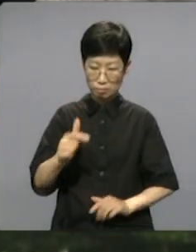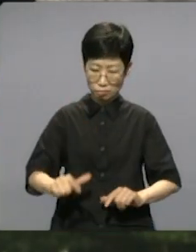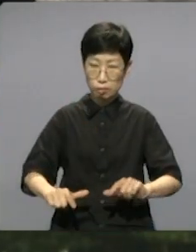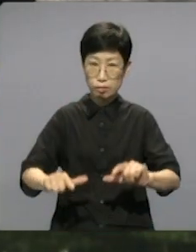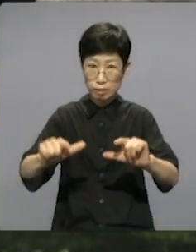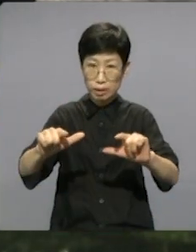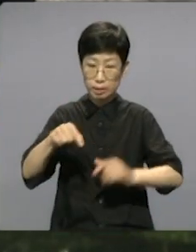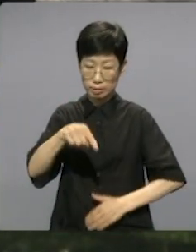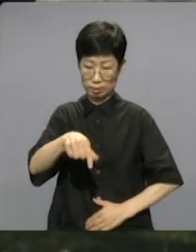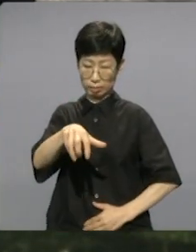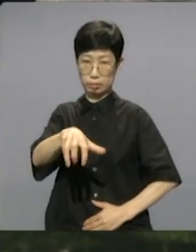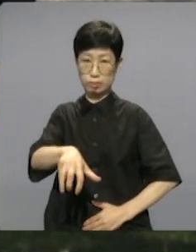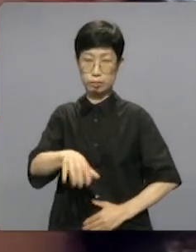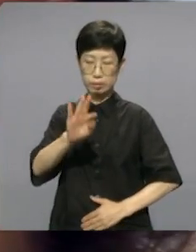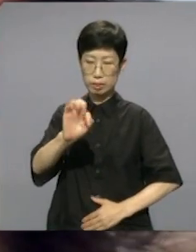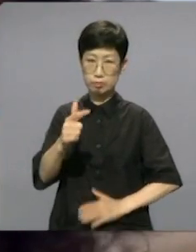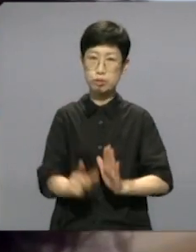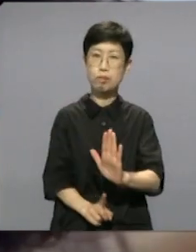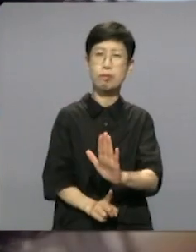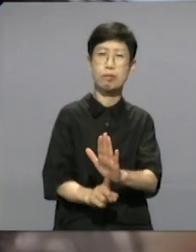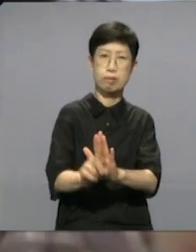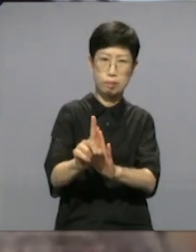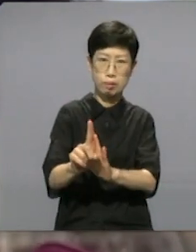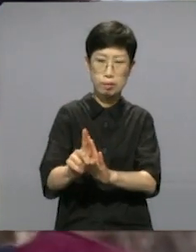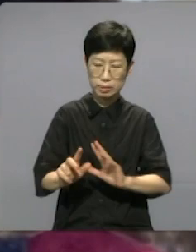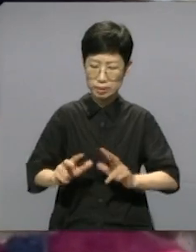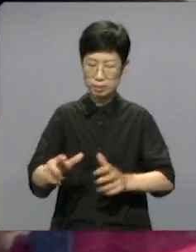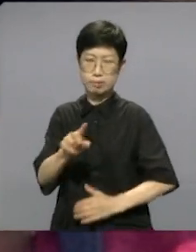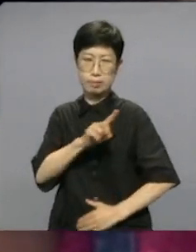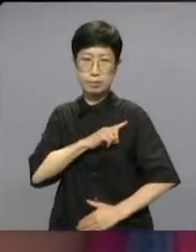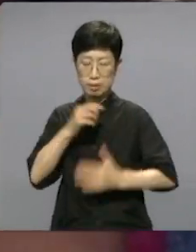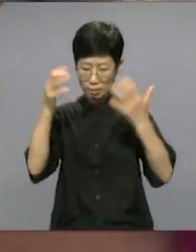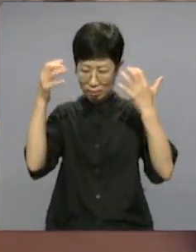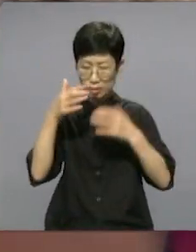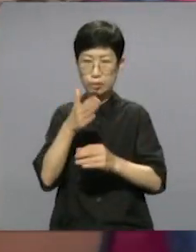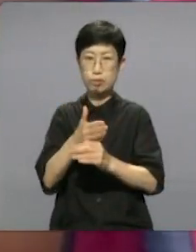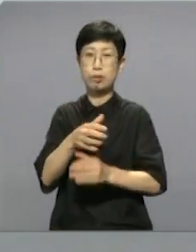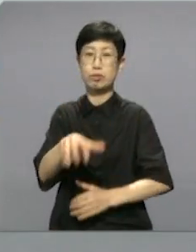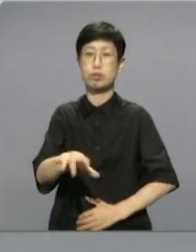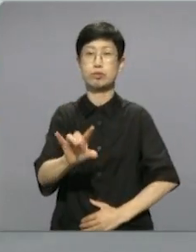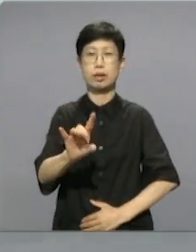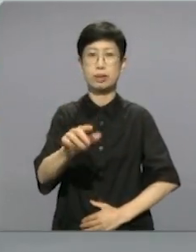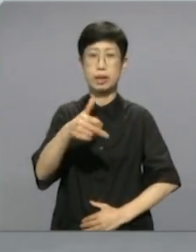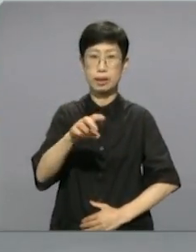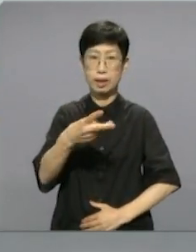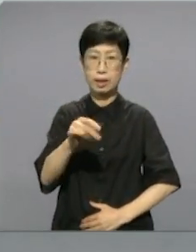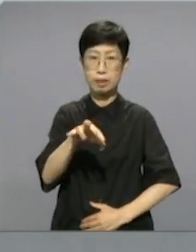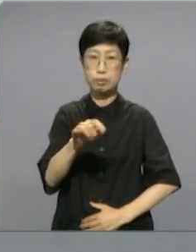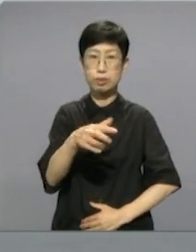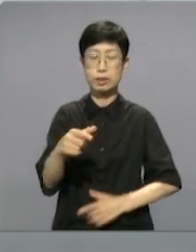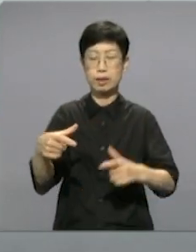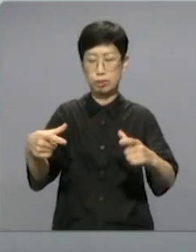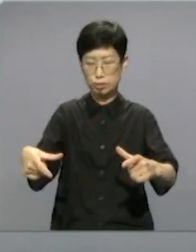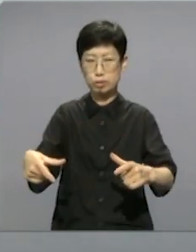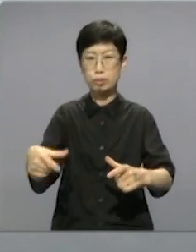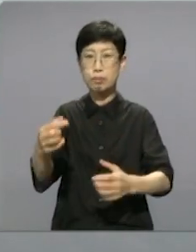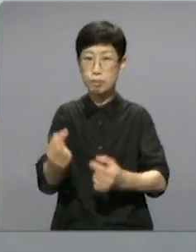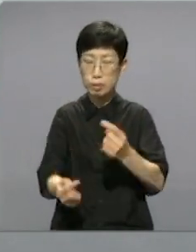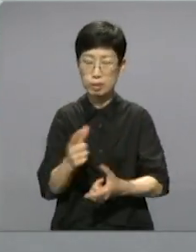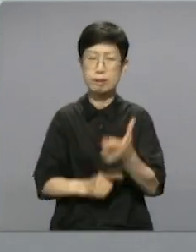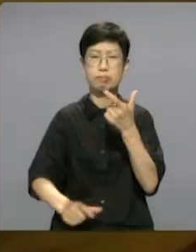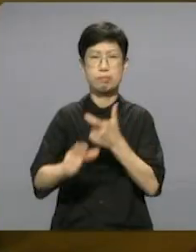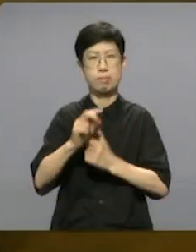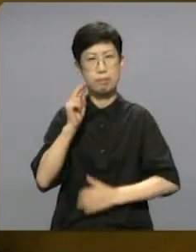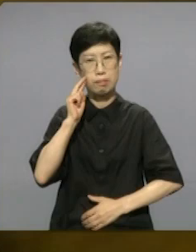세인 에인절로는 46도를 기록하면서 지구상에서 가장 더운 것 중에 하나인 캘리포니아주 사막지대 데스밸리보다 더